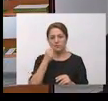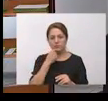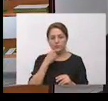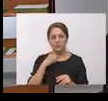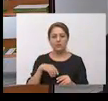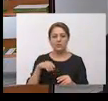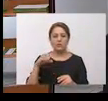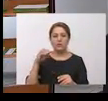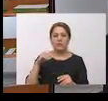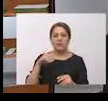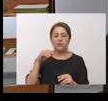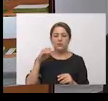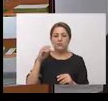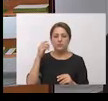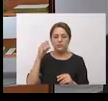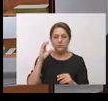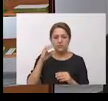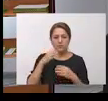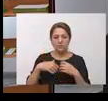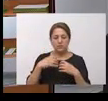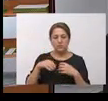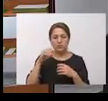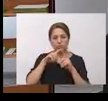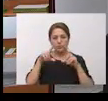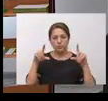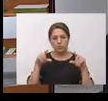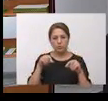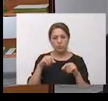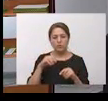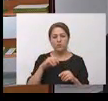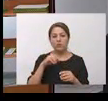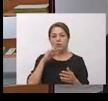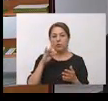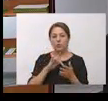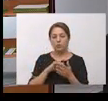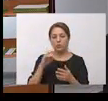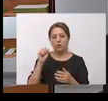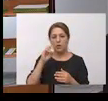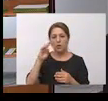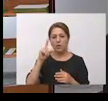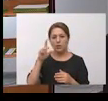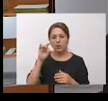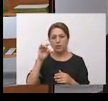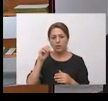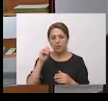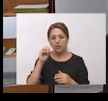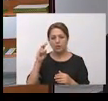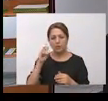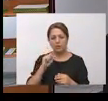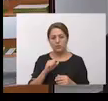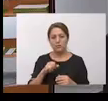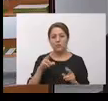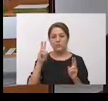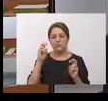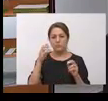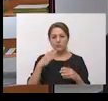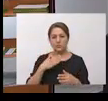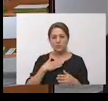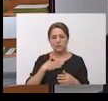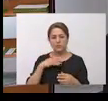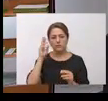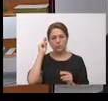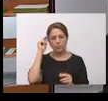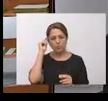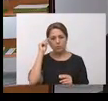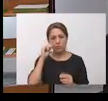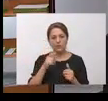средней школы номер 21 города Ангрена Нурманова Замира Аблакуловна. И тема нашего сегодняшнего